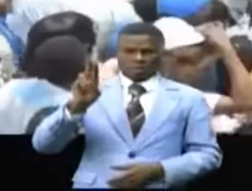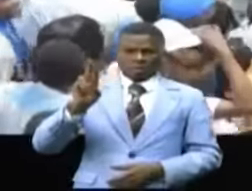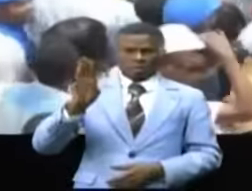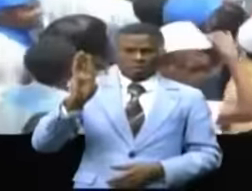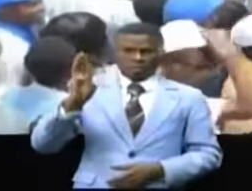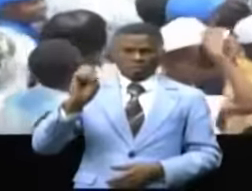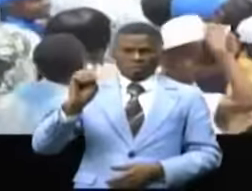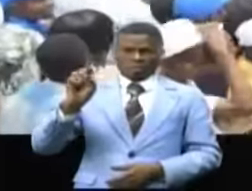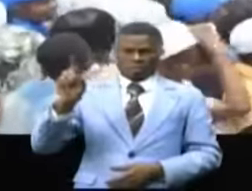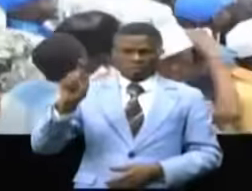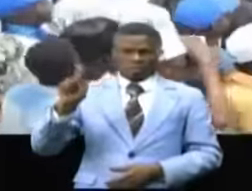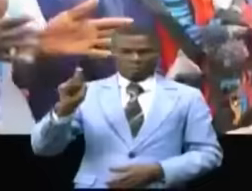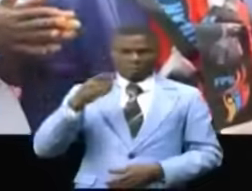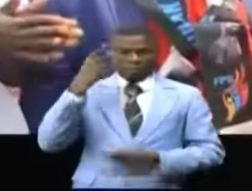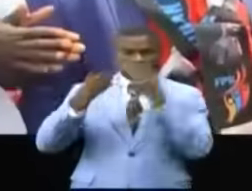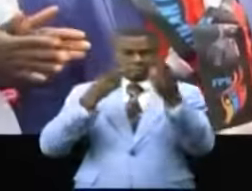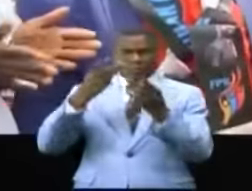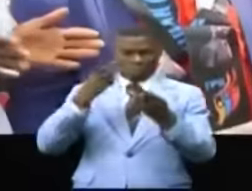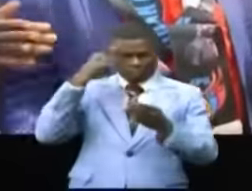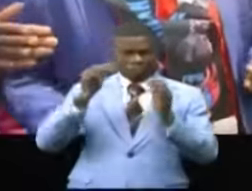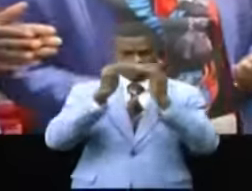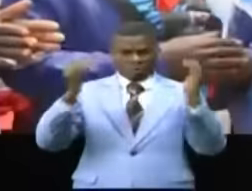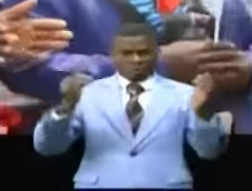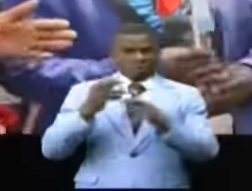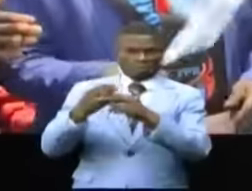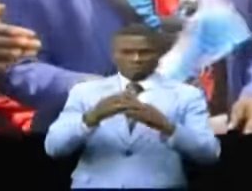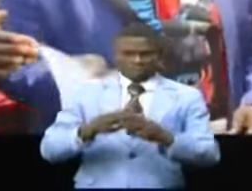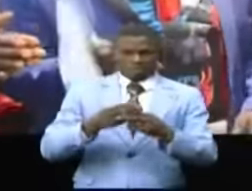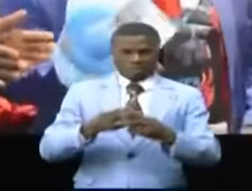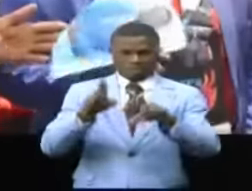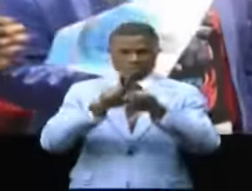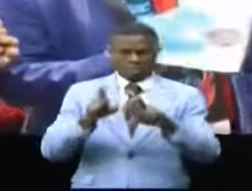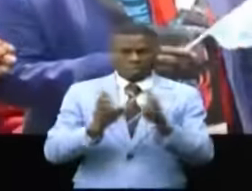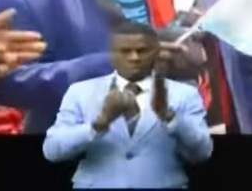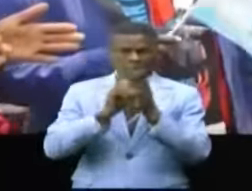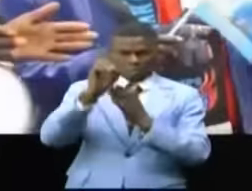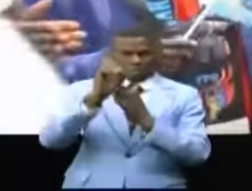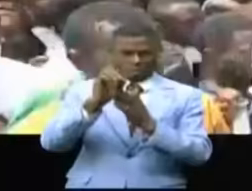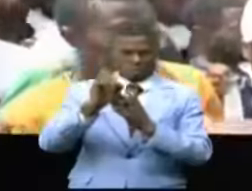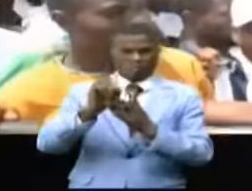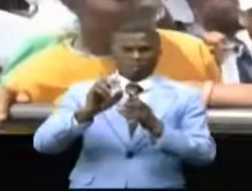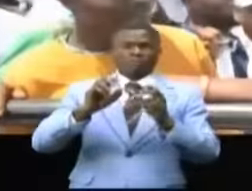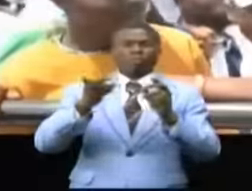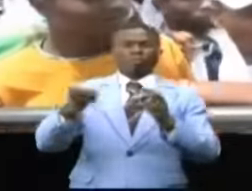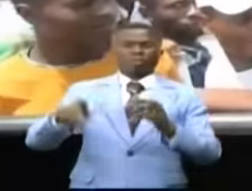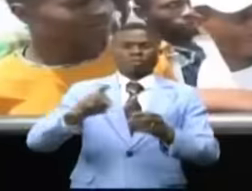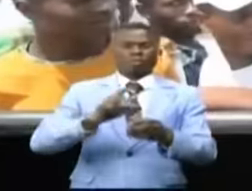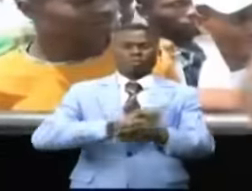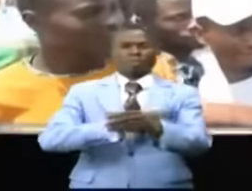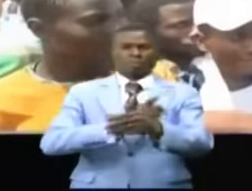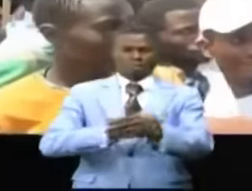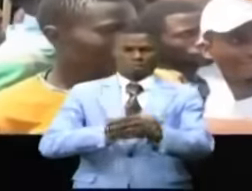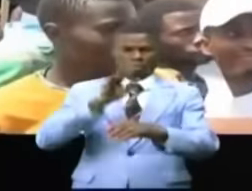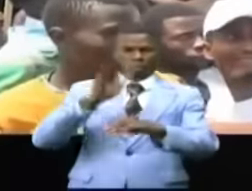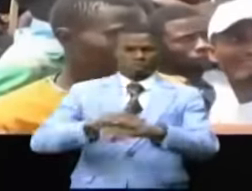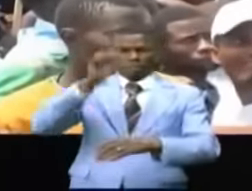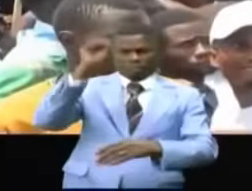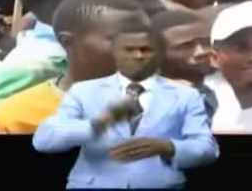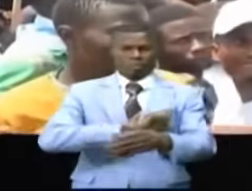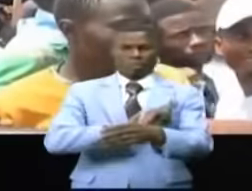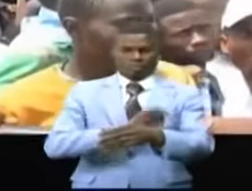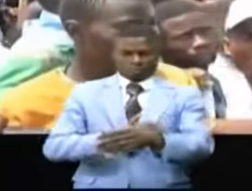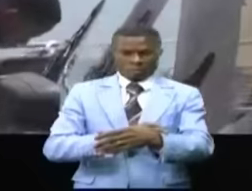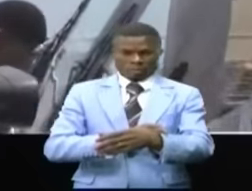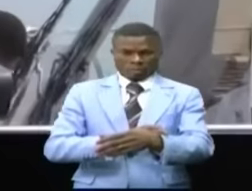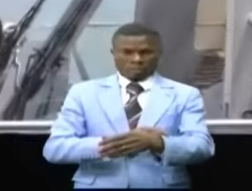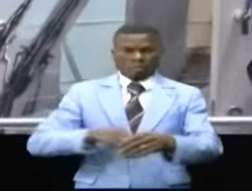Tintima est en pèlerinage pour la paix, la sécurité et le développement du Kivu. Il a atteint le chef-lieu du Sud Kivu en